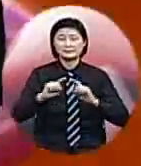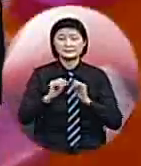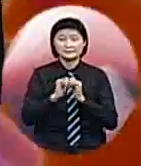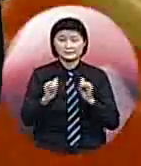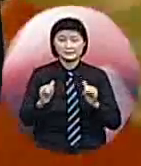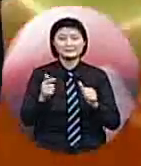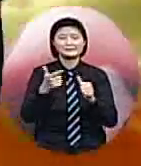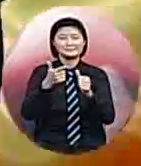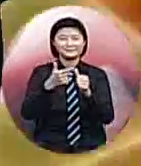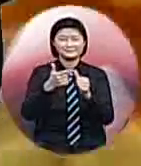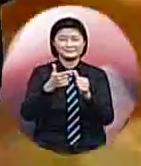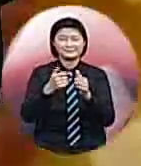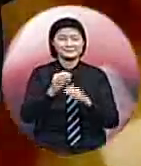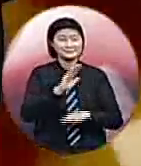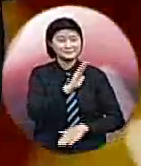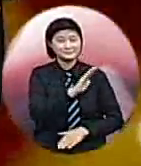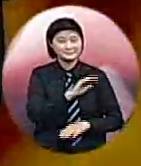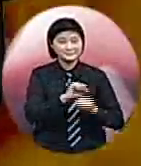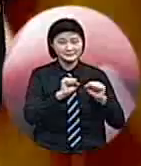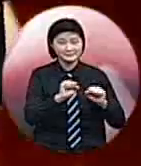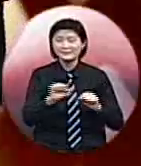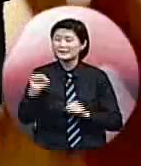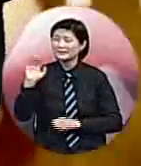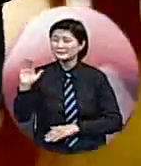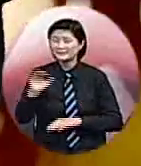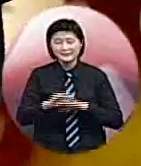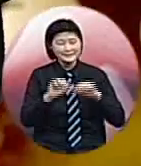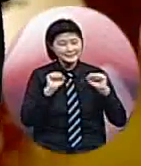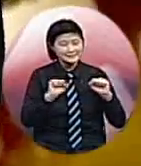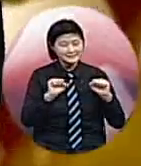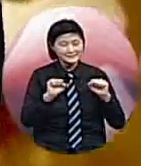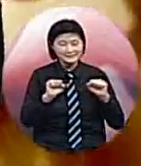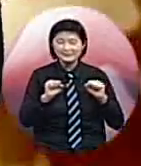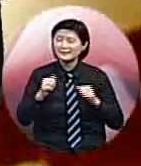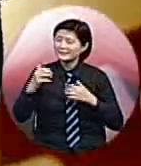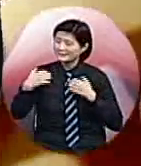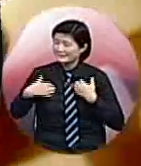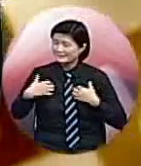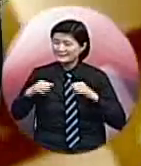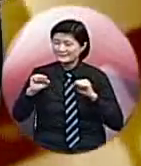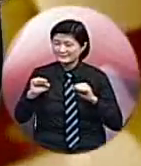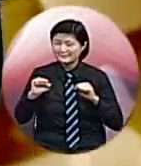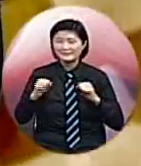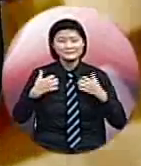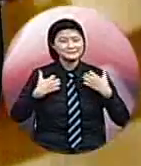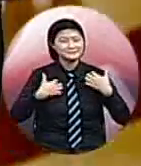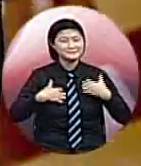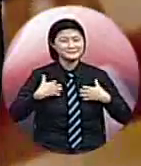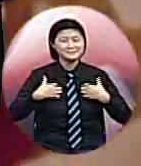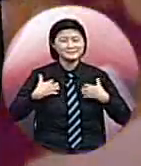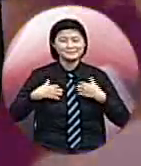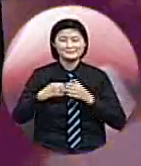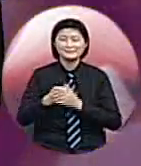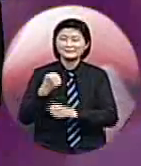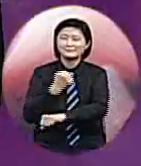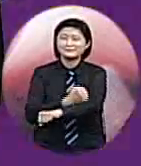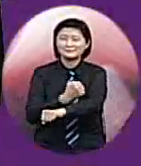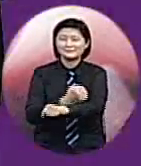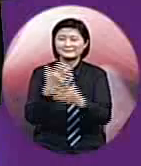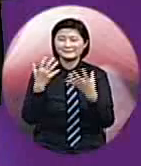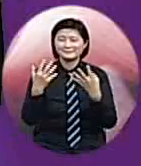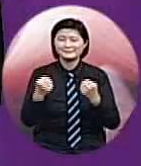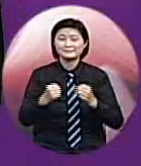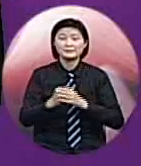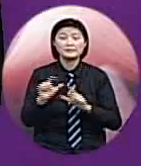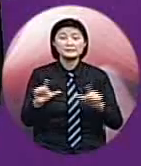분이시죠? 여섯 번째. 네, 네. 여보세요? 여보세요? 안녕하세요? 예, 안녕하세요? 반갑습니다. 아, 수고 많이 하십니다.